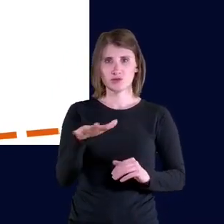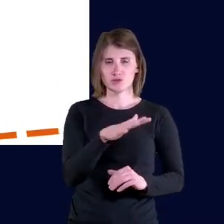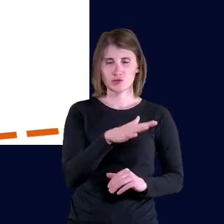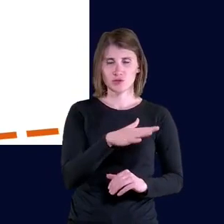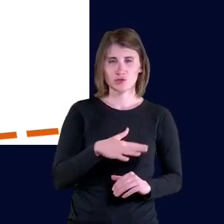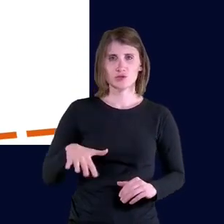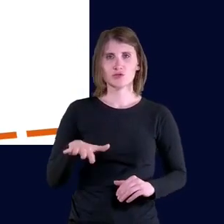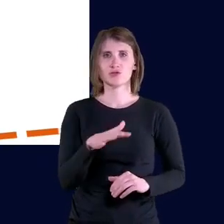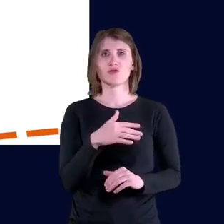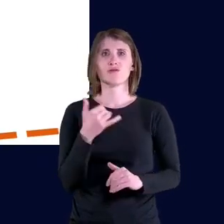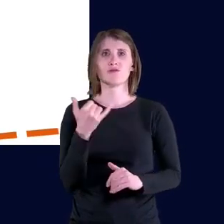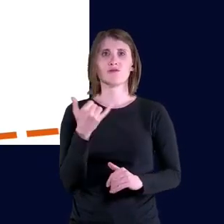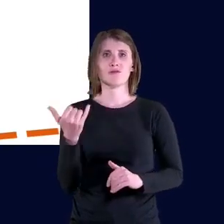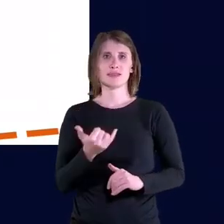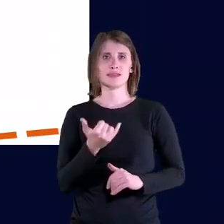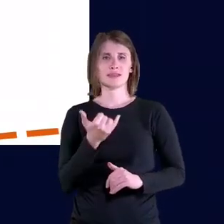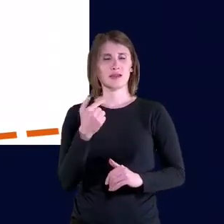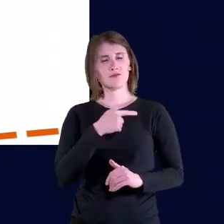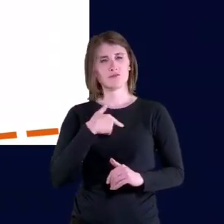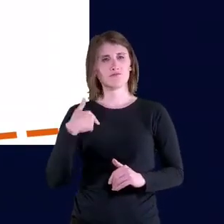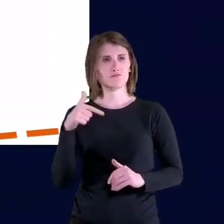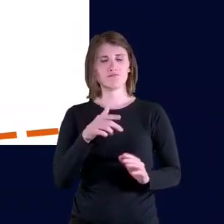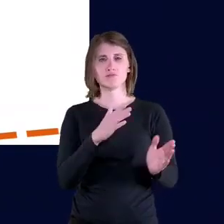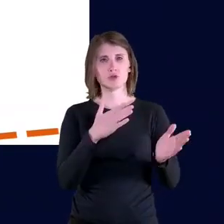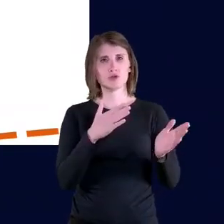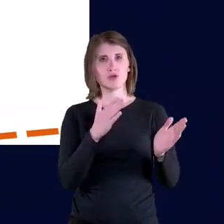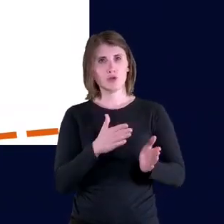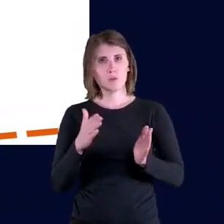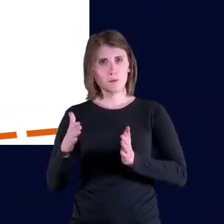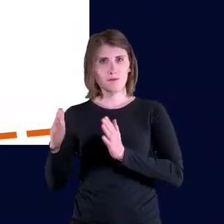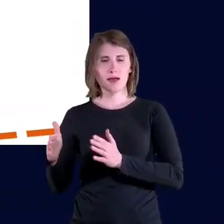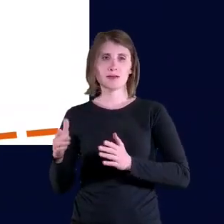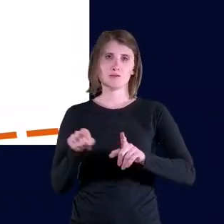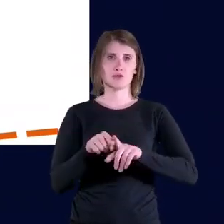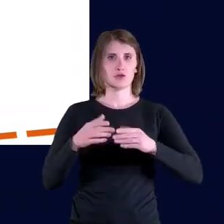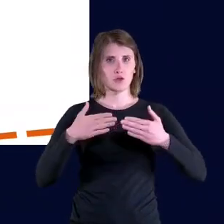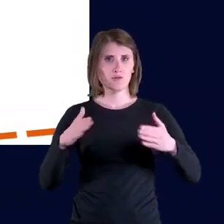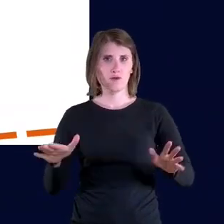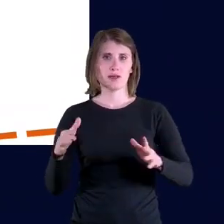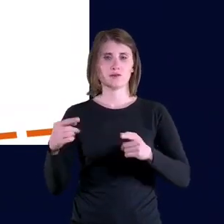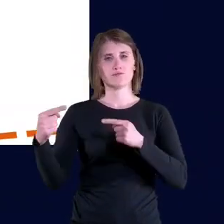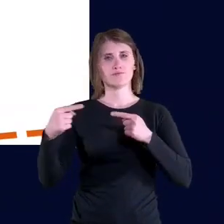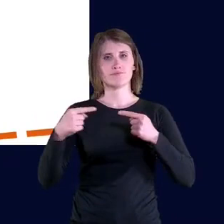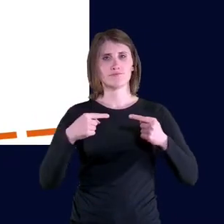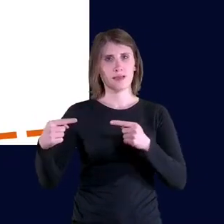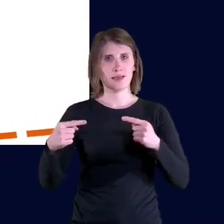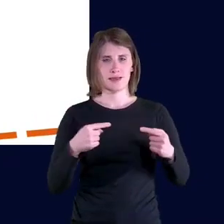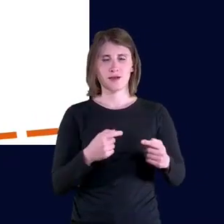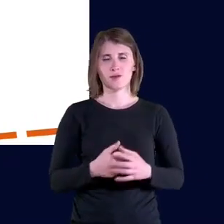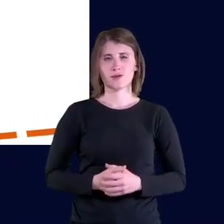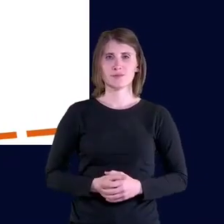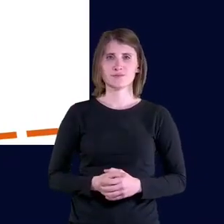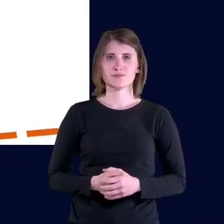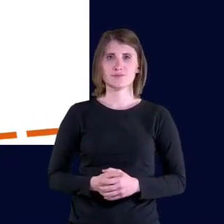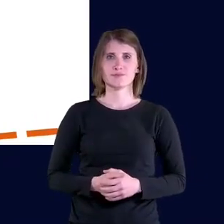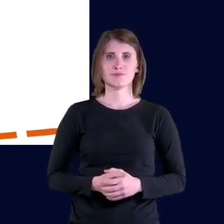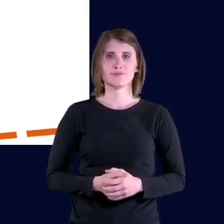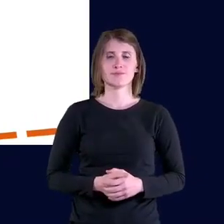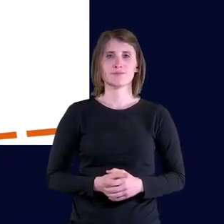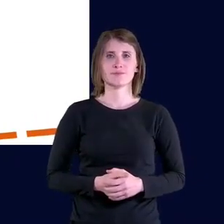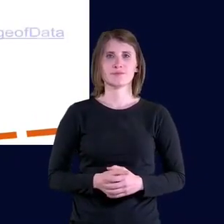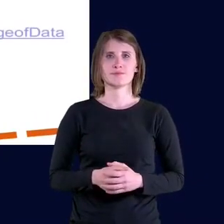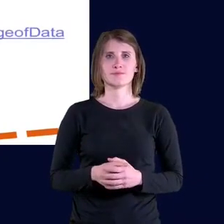Bądźmy zawsze przygotowaną babeczkę otwarci i ten dialog a i